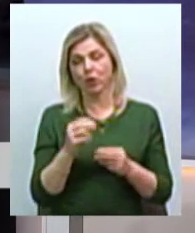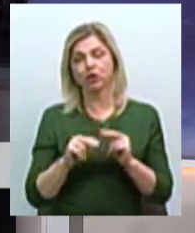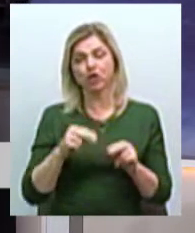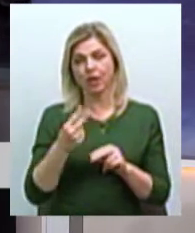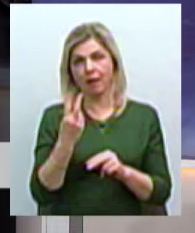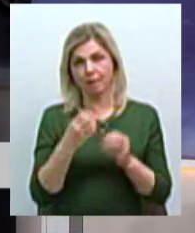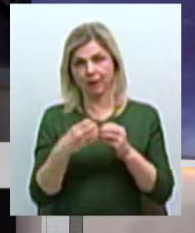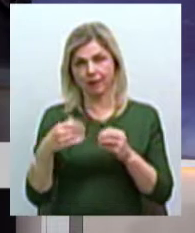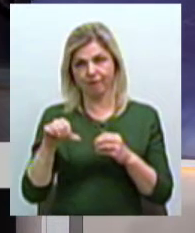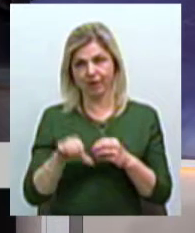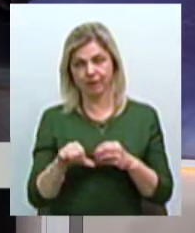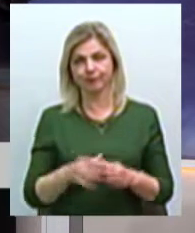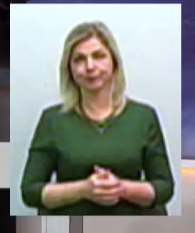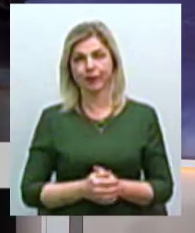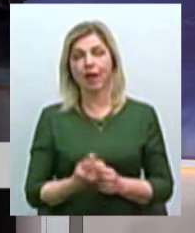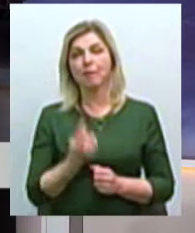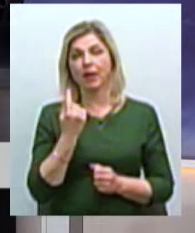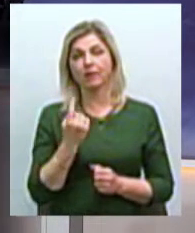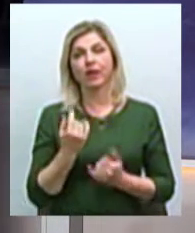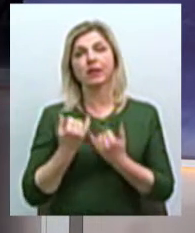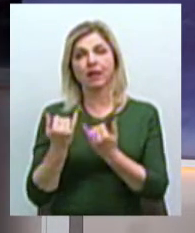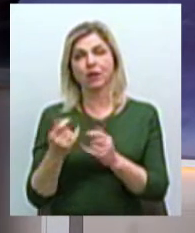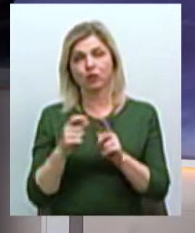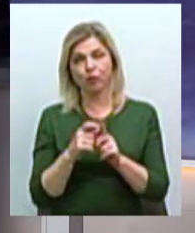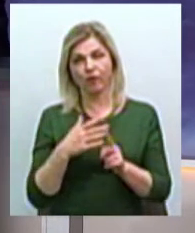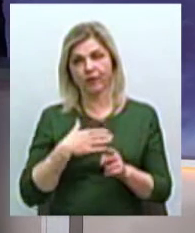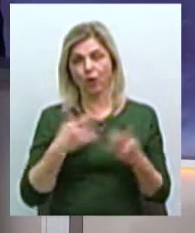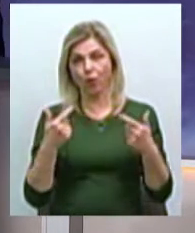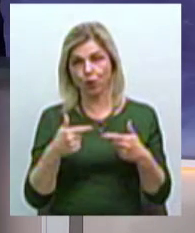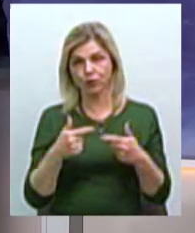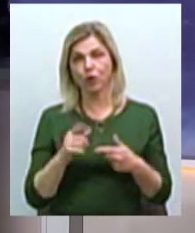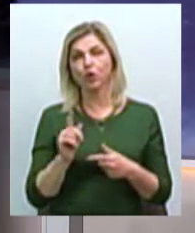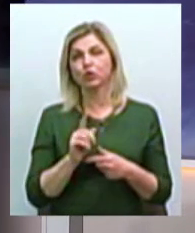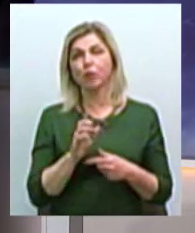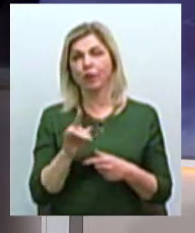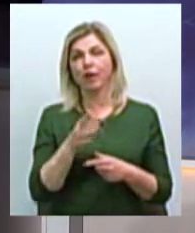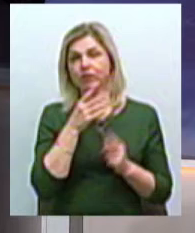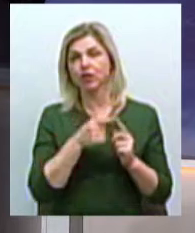15. Перш ніж надати слово нашому гостю для того, щоб він протягом 5 хвилин